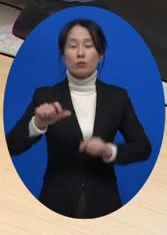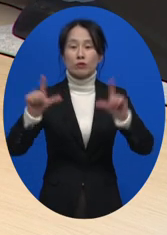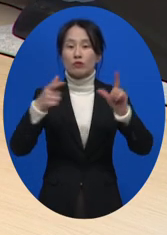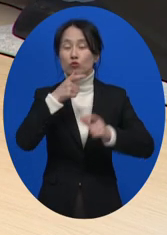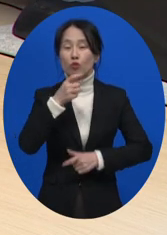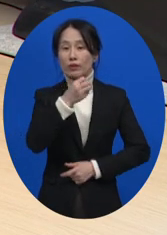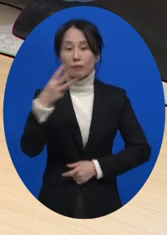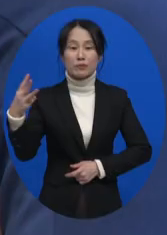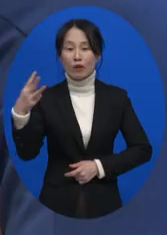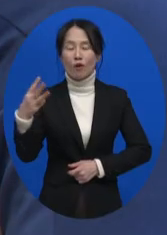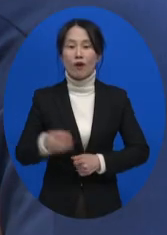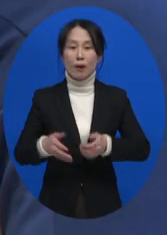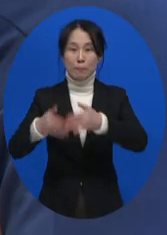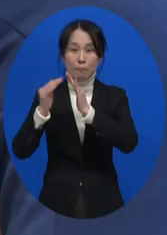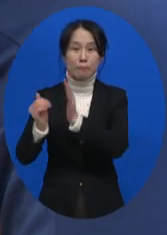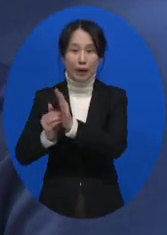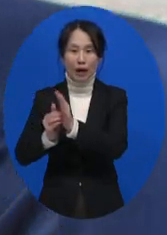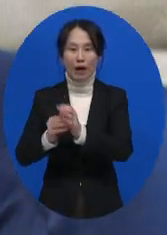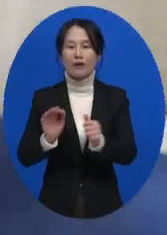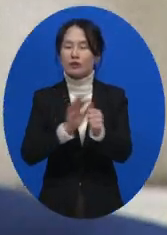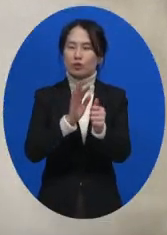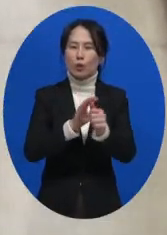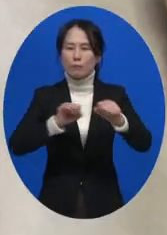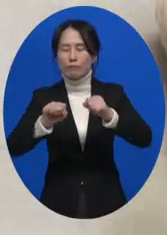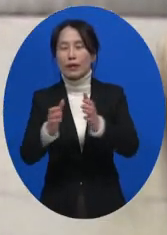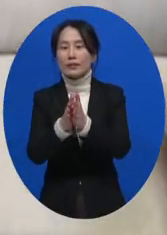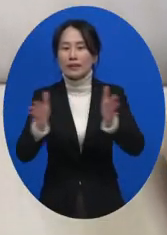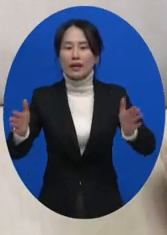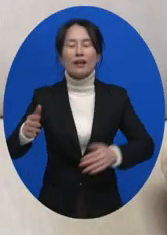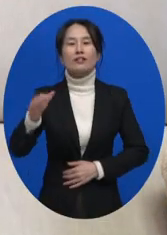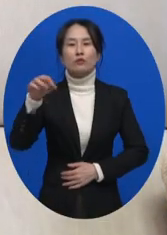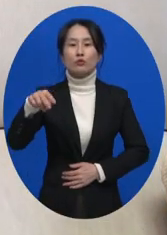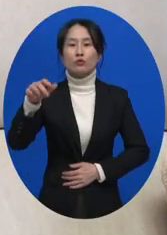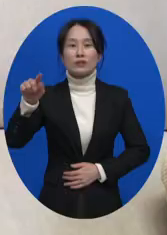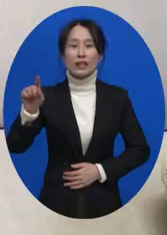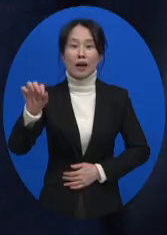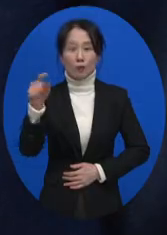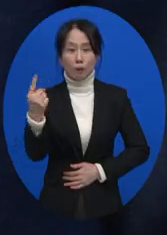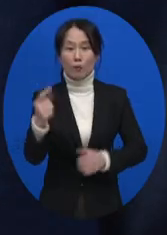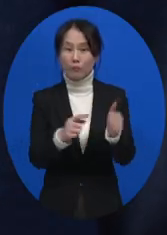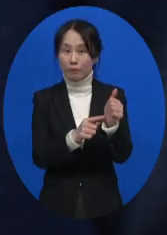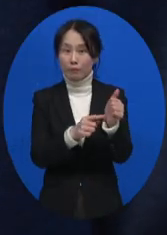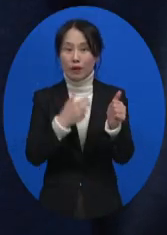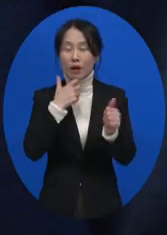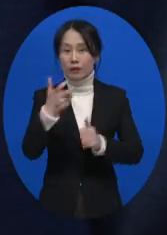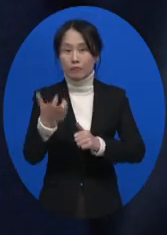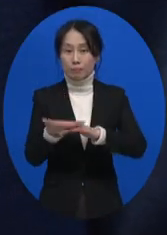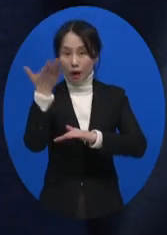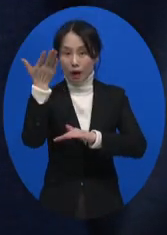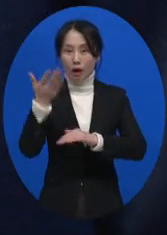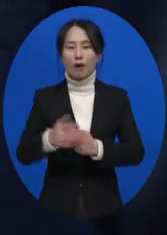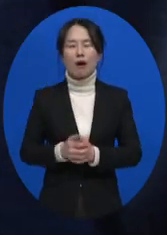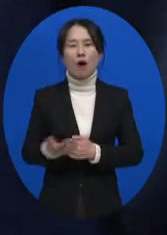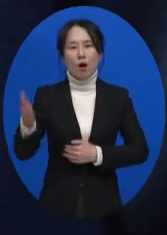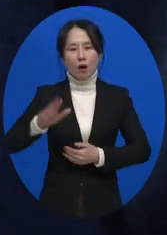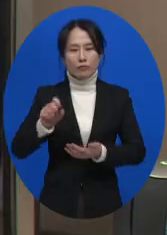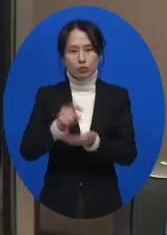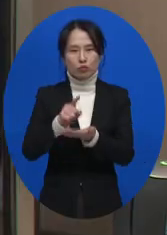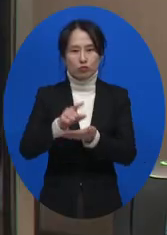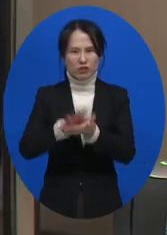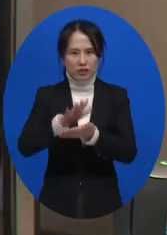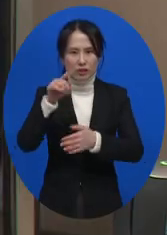1995년 수원 삼성 블루윙즈 창단과 함께 서포터 활동을 시작한 우창호 씨. 70을 훌쩍 넘긴 나이지만 축구에